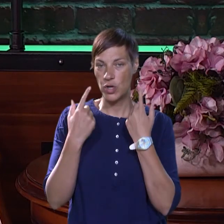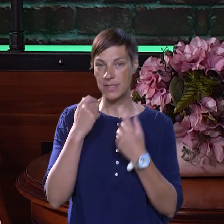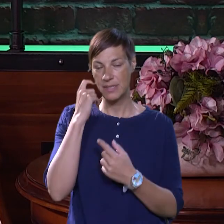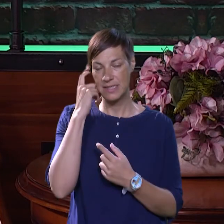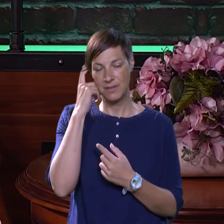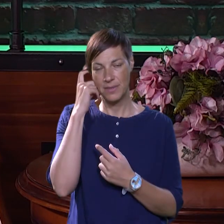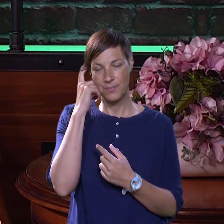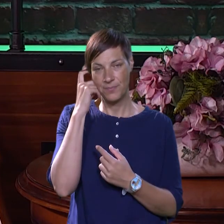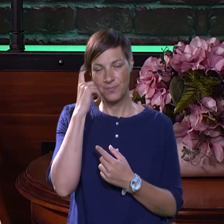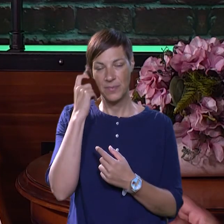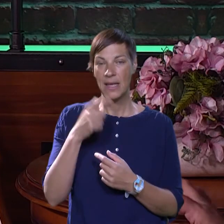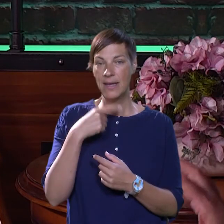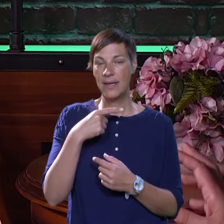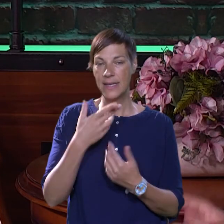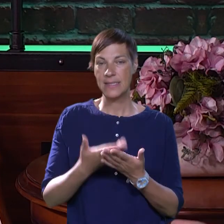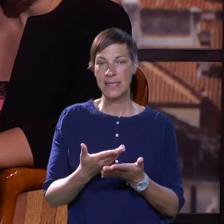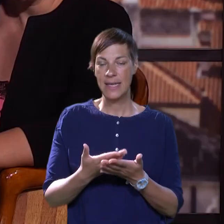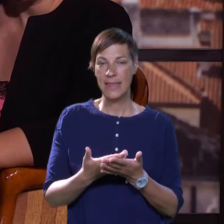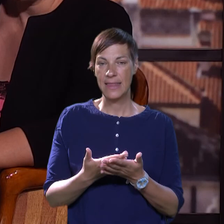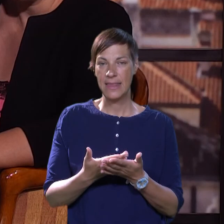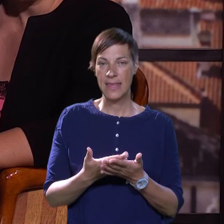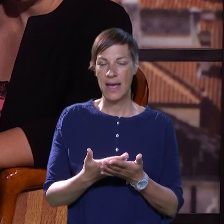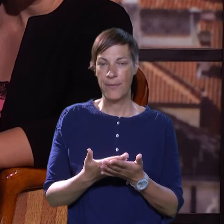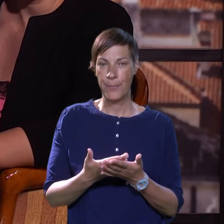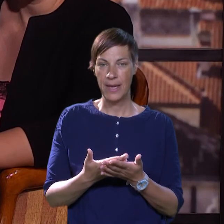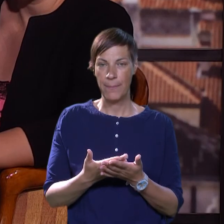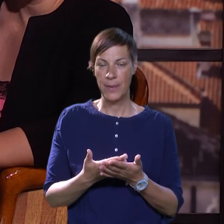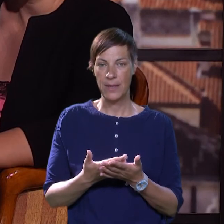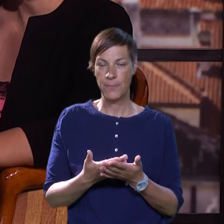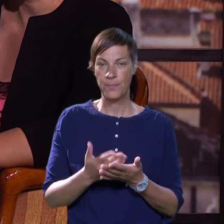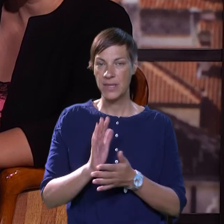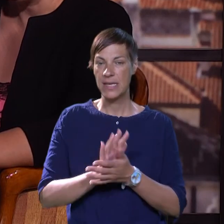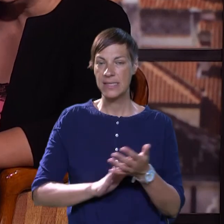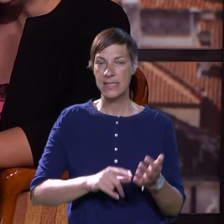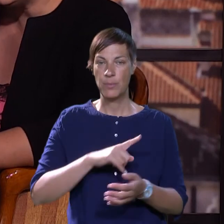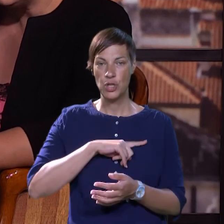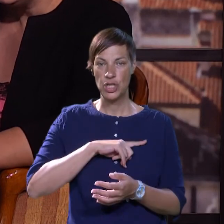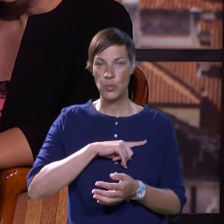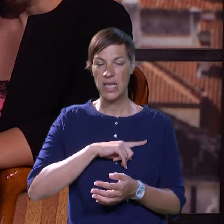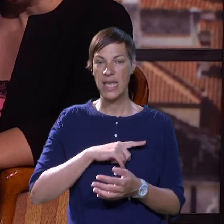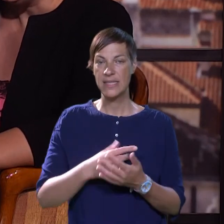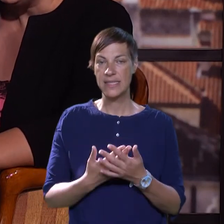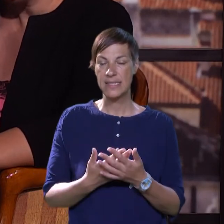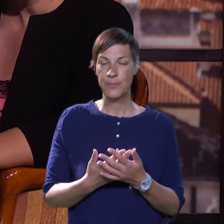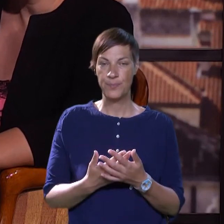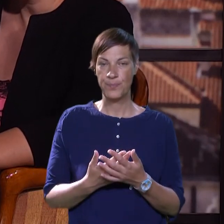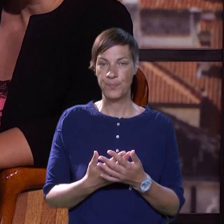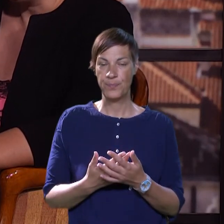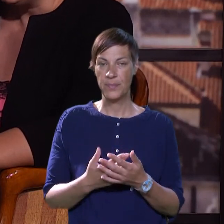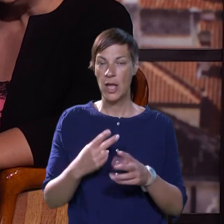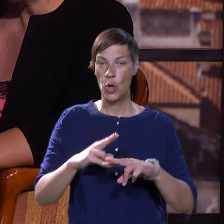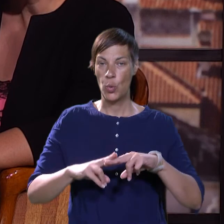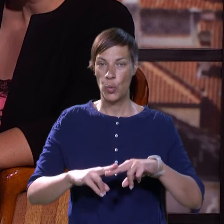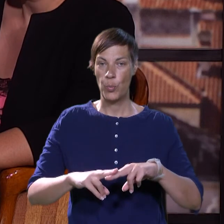i znanju i već. Rekli ste da je takav neki primjer započeo u Rijeci, da, je tako? Da.